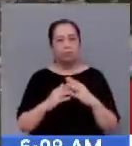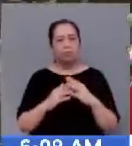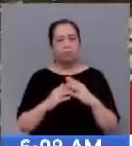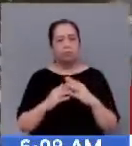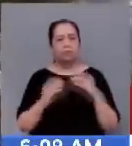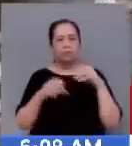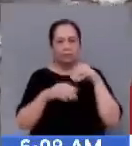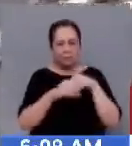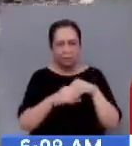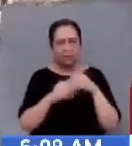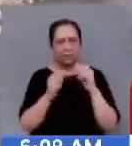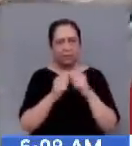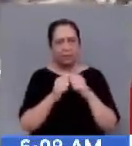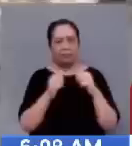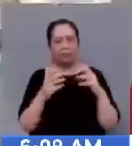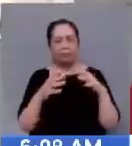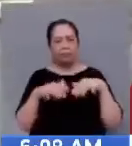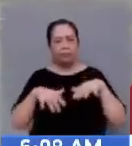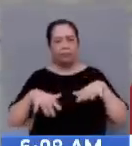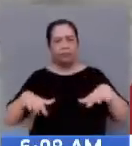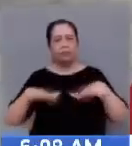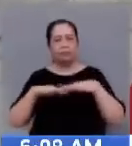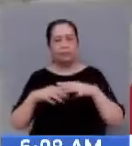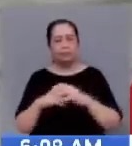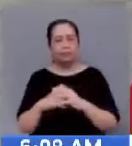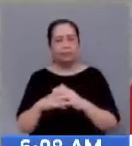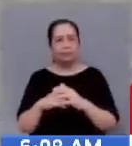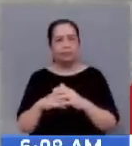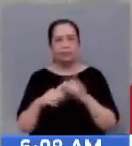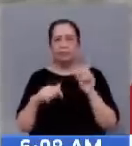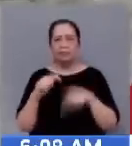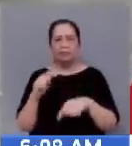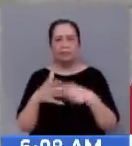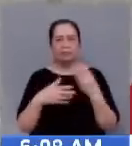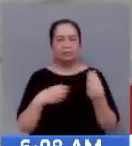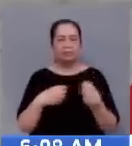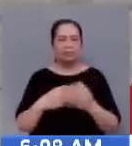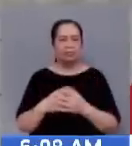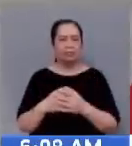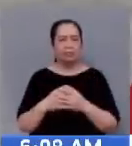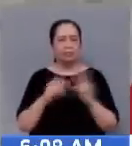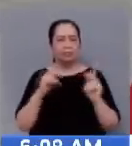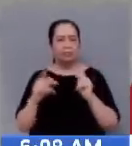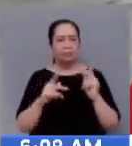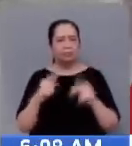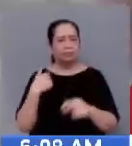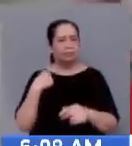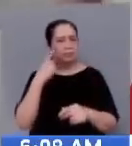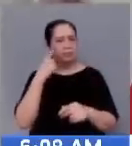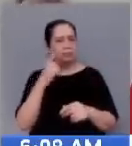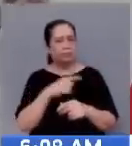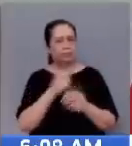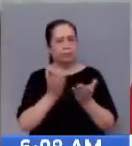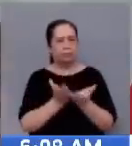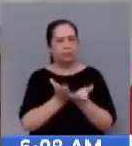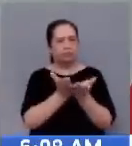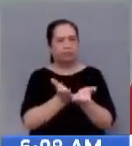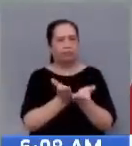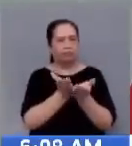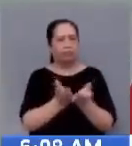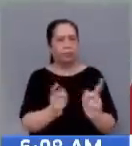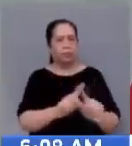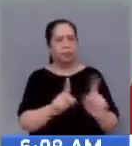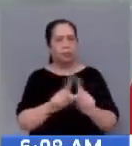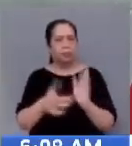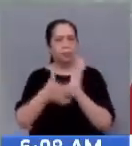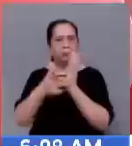po ng Lawa, eh hindi na po makakalabas. Dahil may nakita po ako may mga flotation device katulad ng kasama